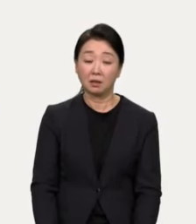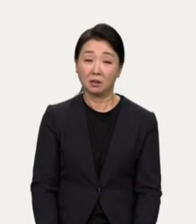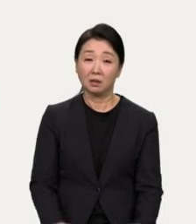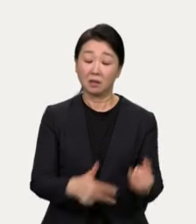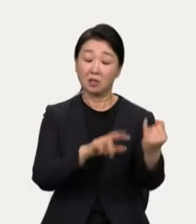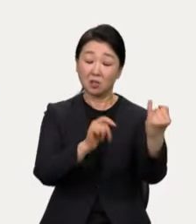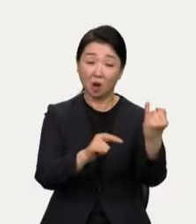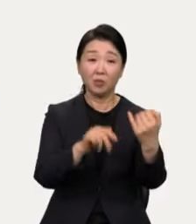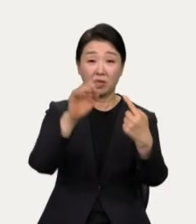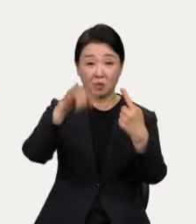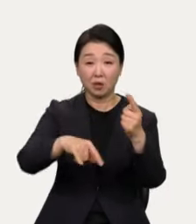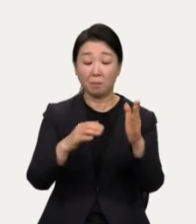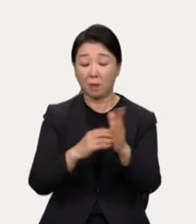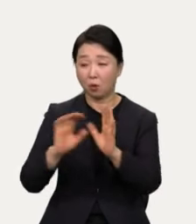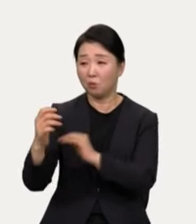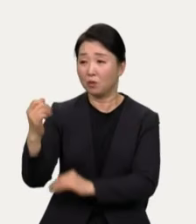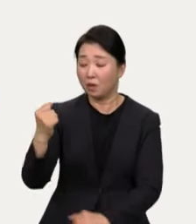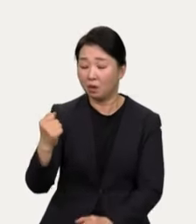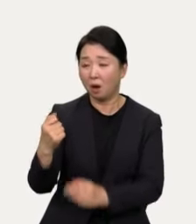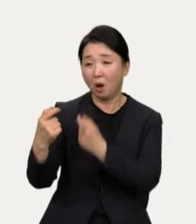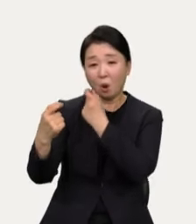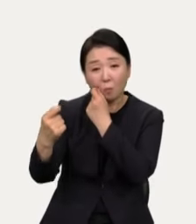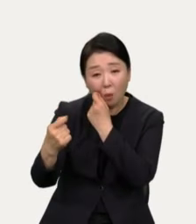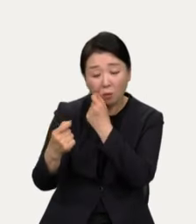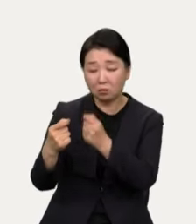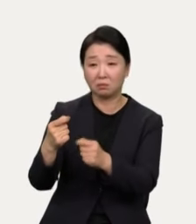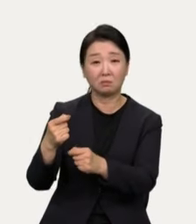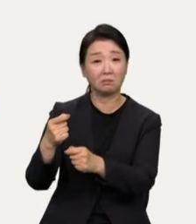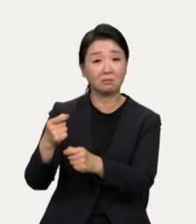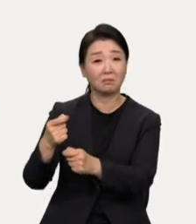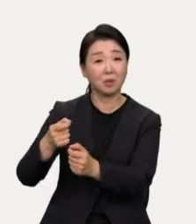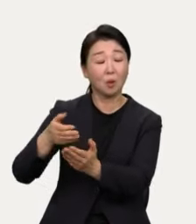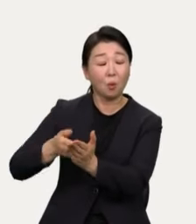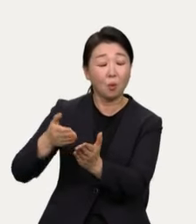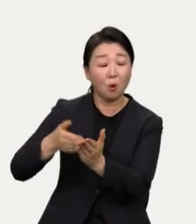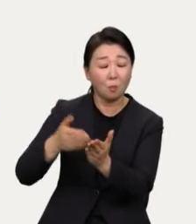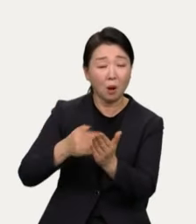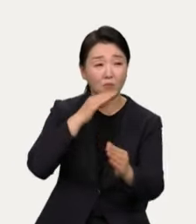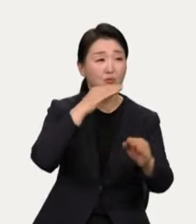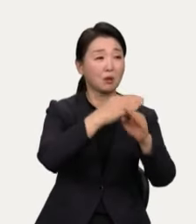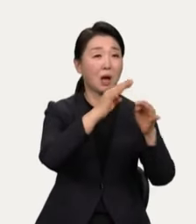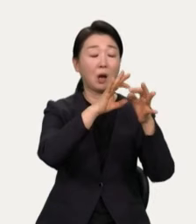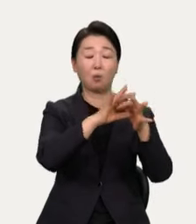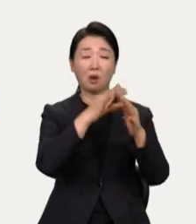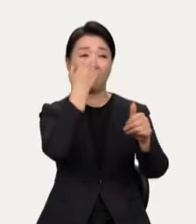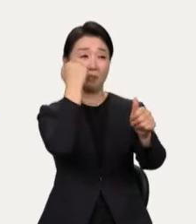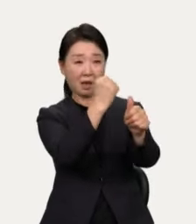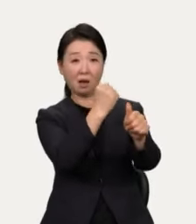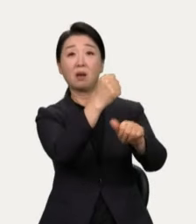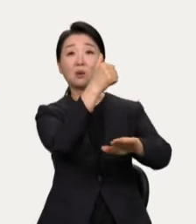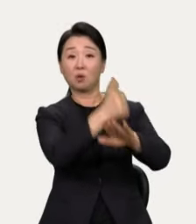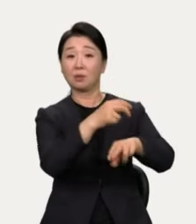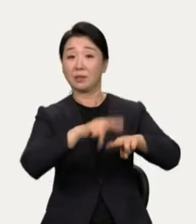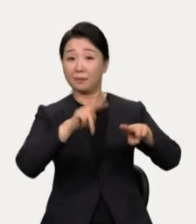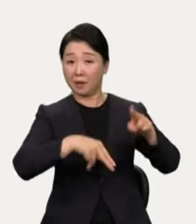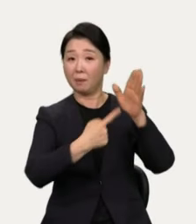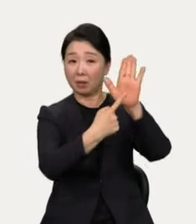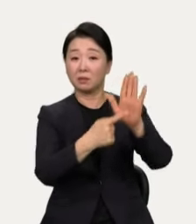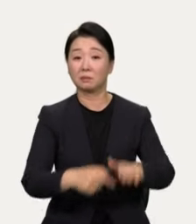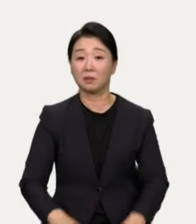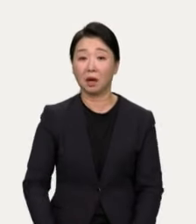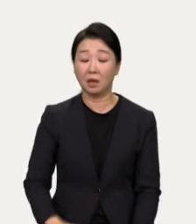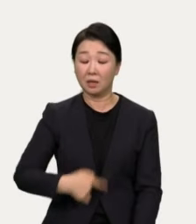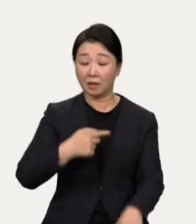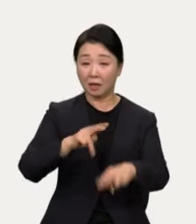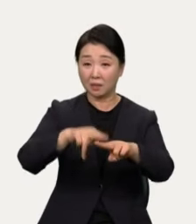1등을 했지만 국민의힘과 보수 언론이 종북 반미단체 출신으로 낙인 찍었다며 사퇴 이유를 밝혔습니다. 그러면서 자신의